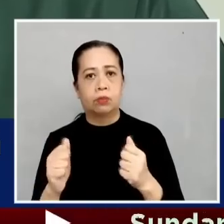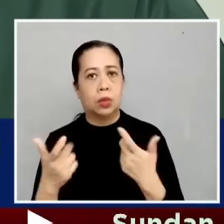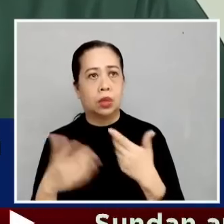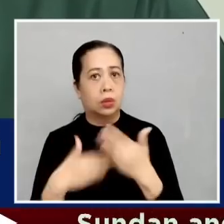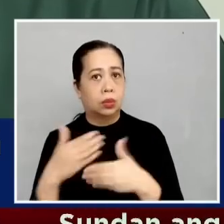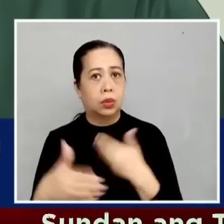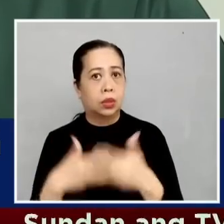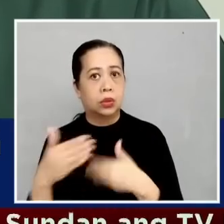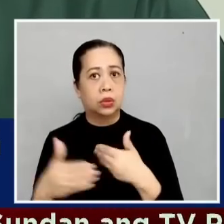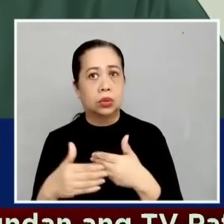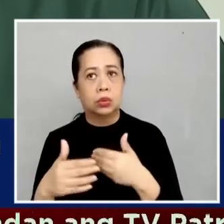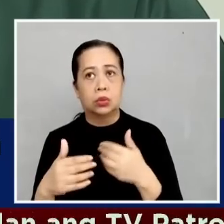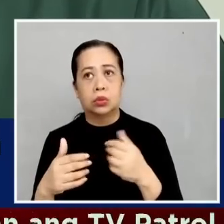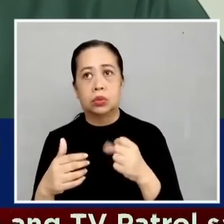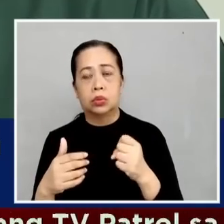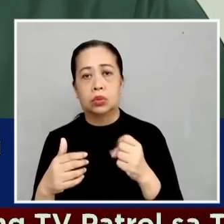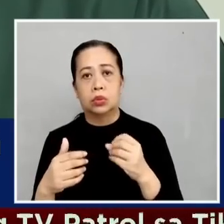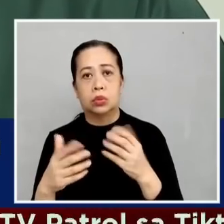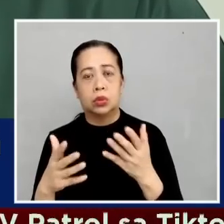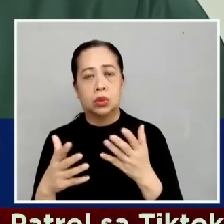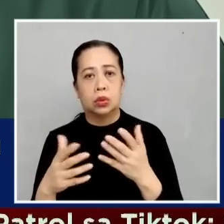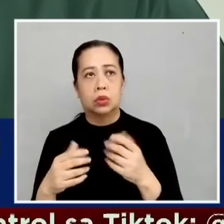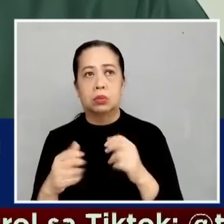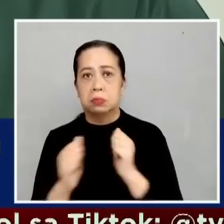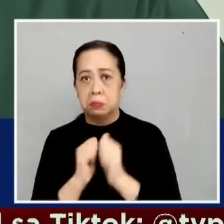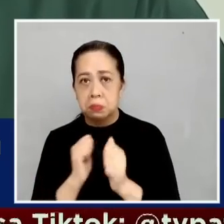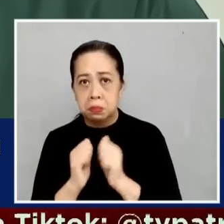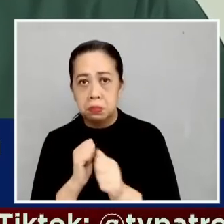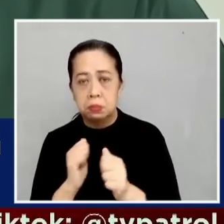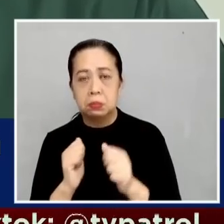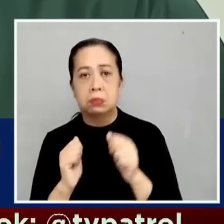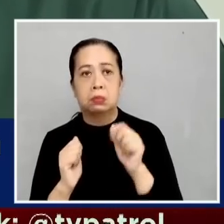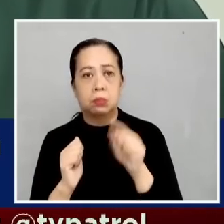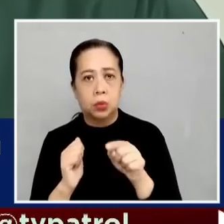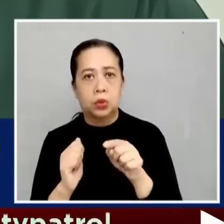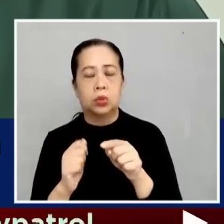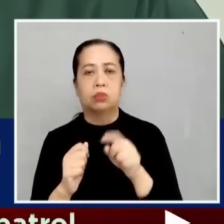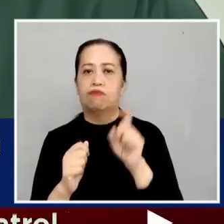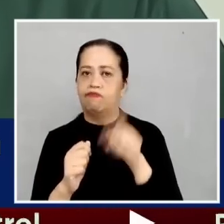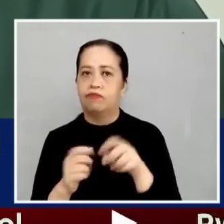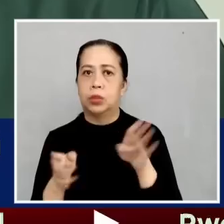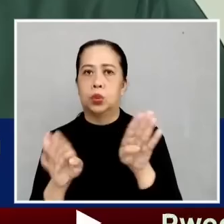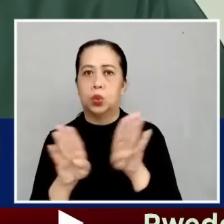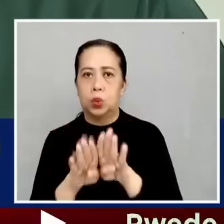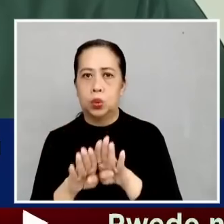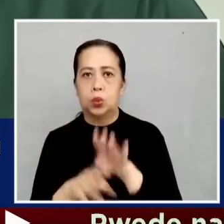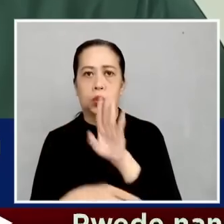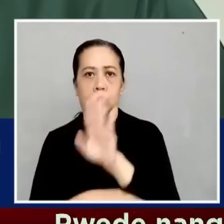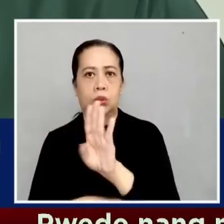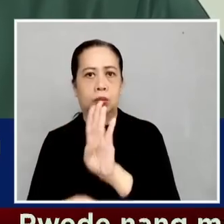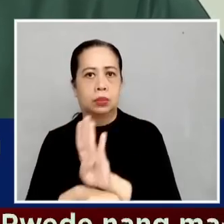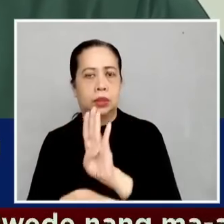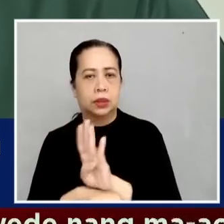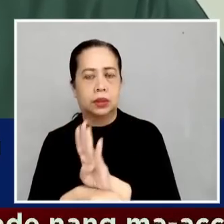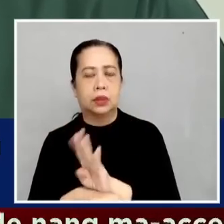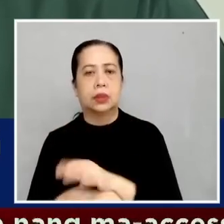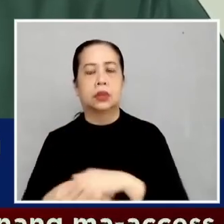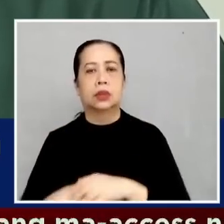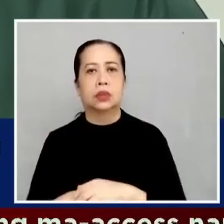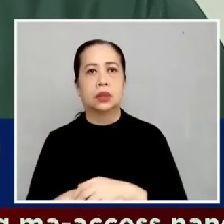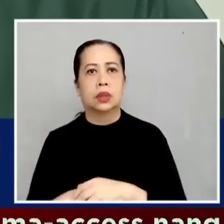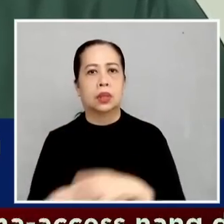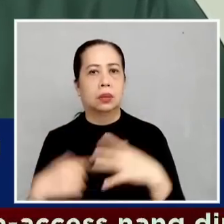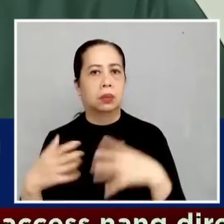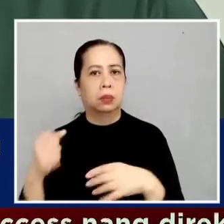operation. So outright i-close po namin yung kanilang business establishments pending